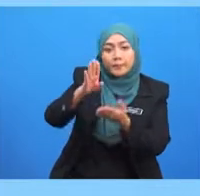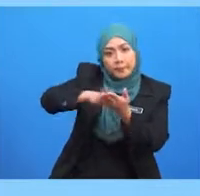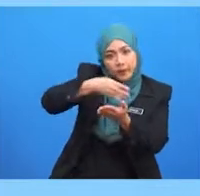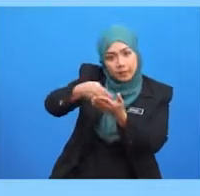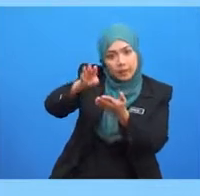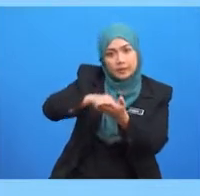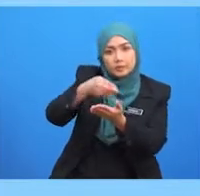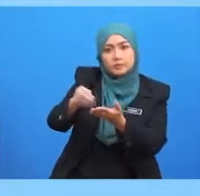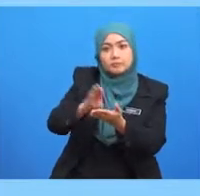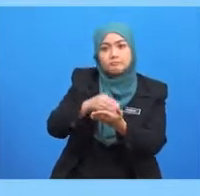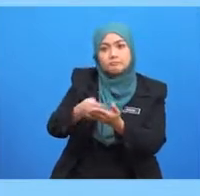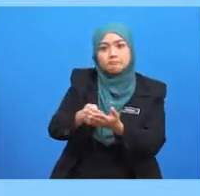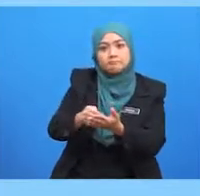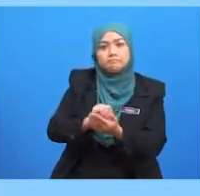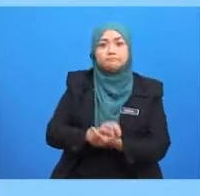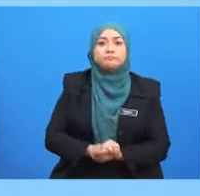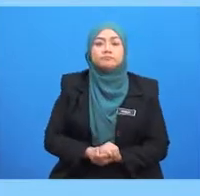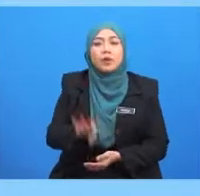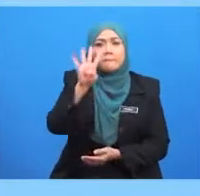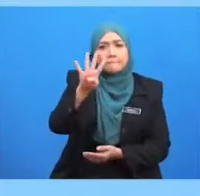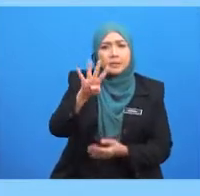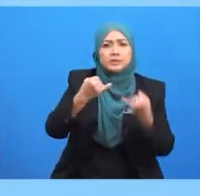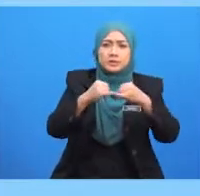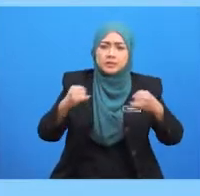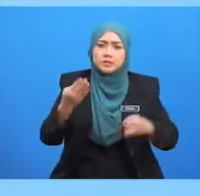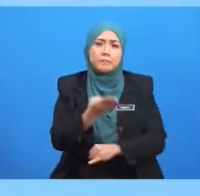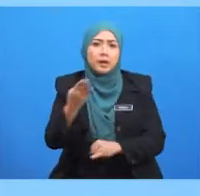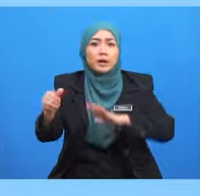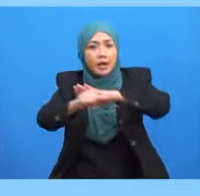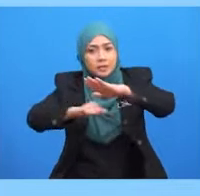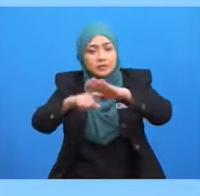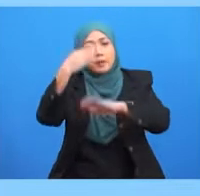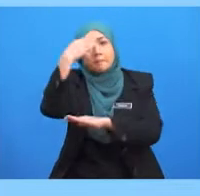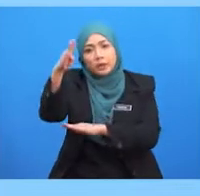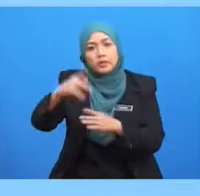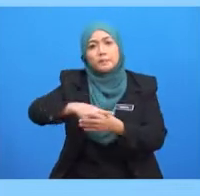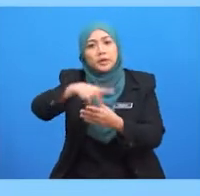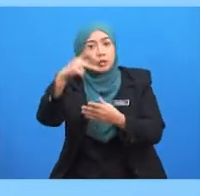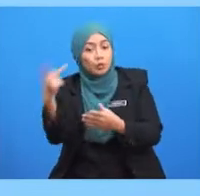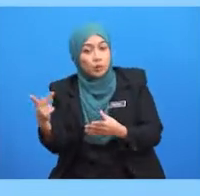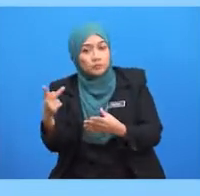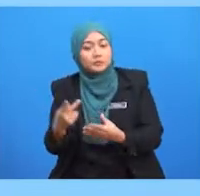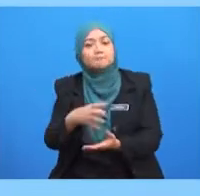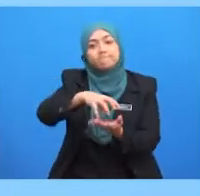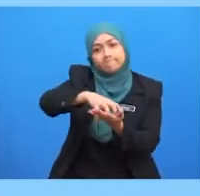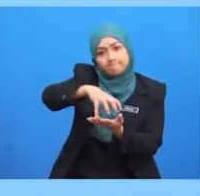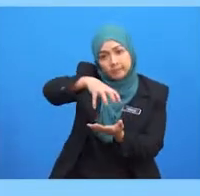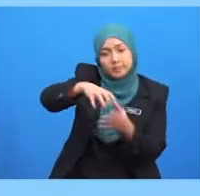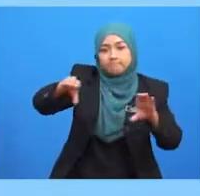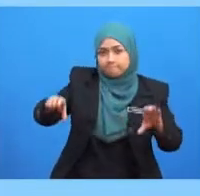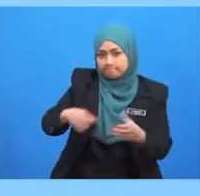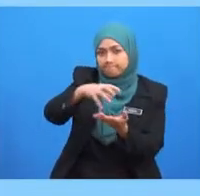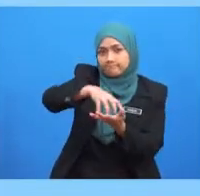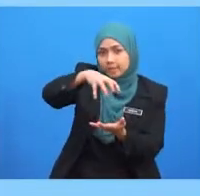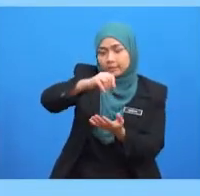yang merupakan empat jenis bahan asas bagi pengeluaran sejenis key